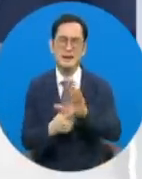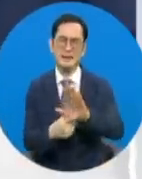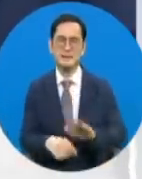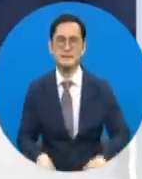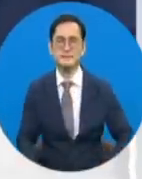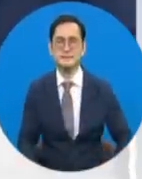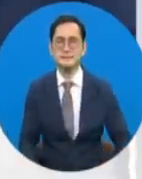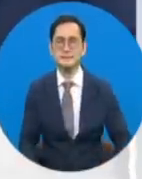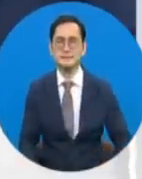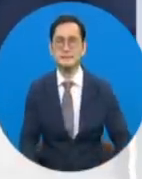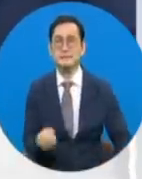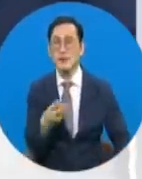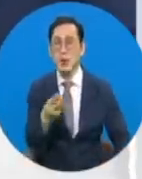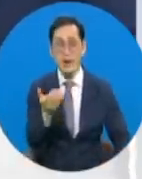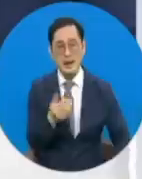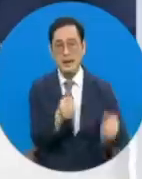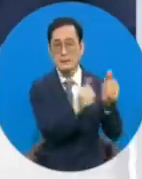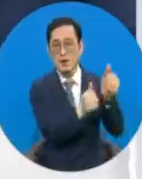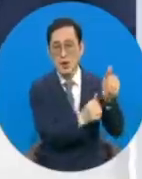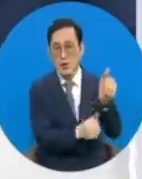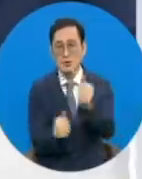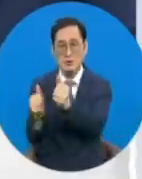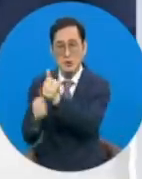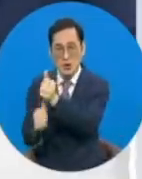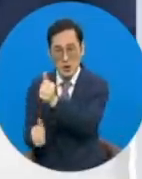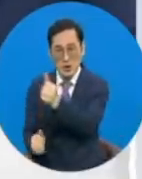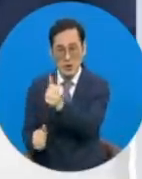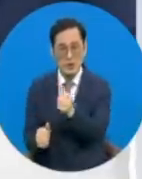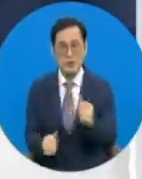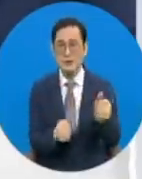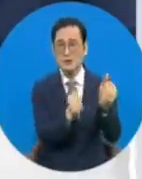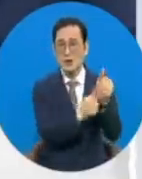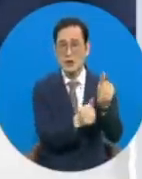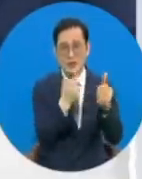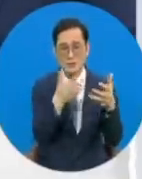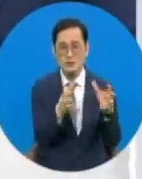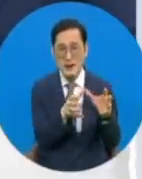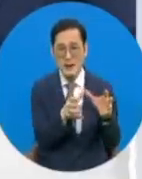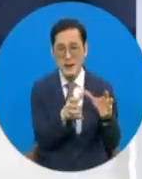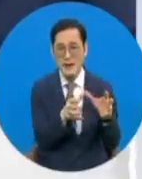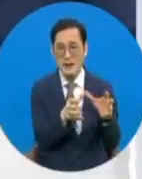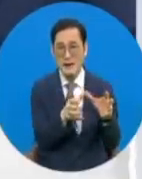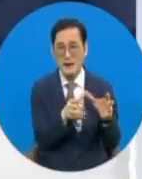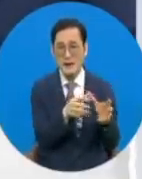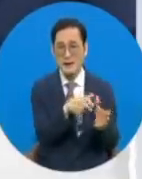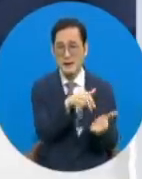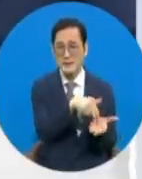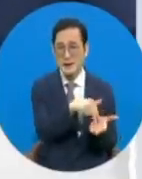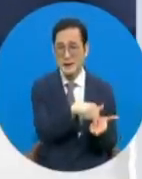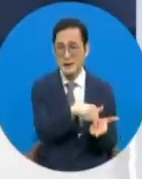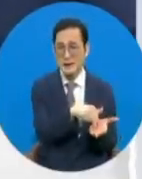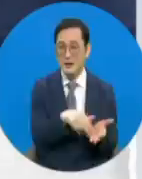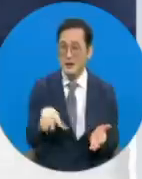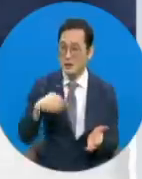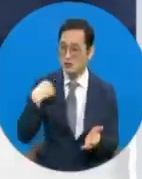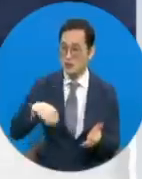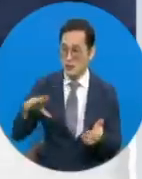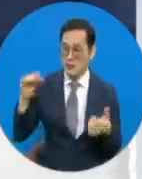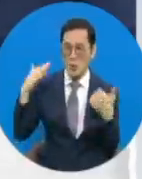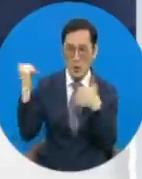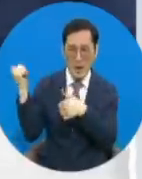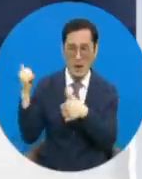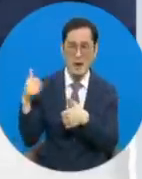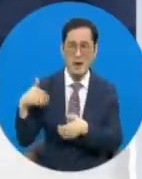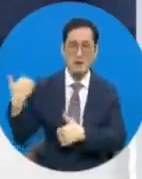여기서 의전서열을 얘기하고 있는데 의전서열은 사실 민주당에서 갈 때는 중국 대사에서 먼저 요청을 해서 좀